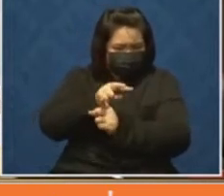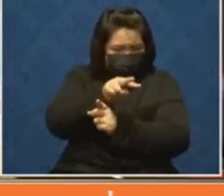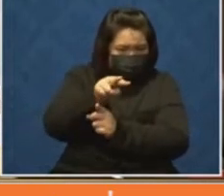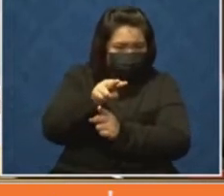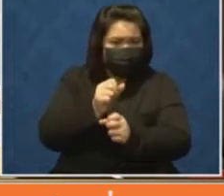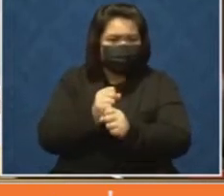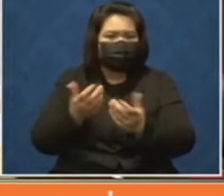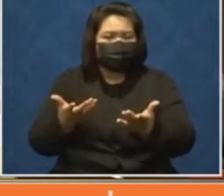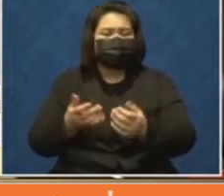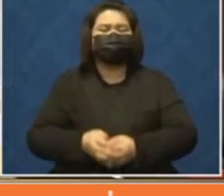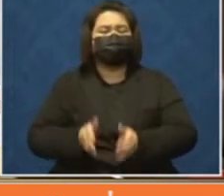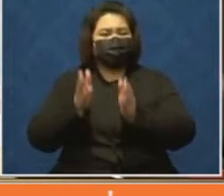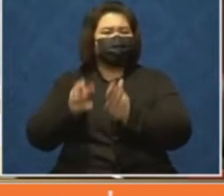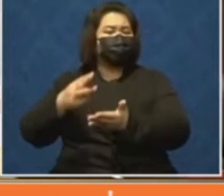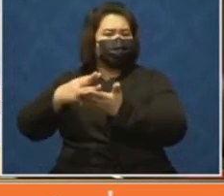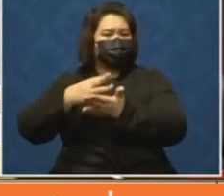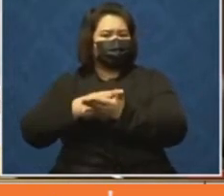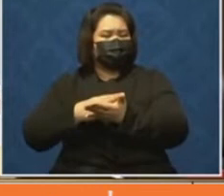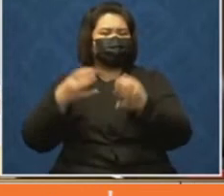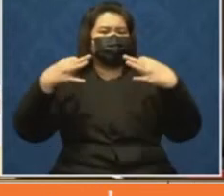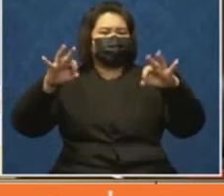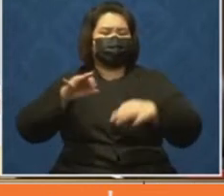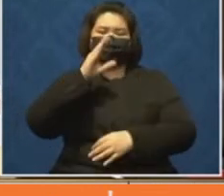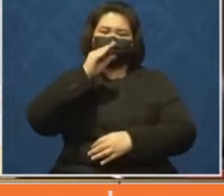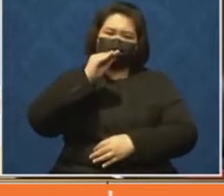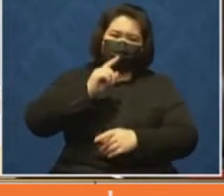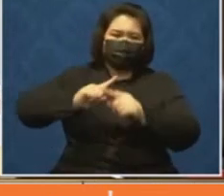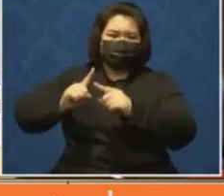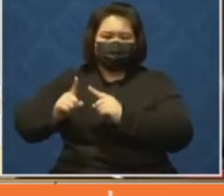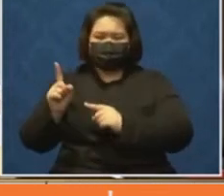ทำหนาที่ใการสืบสวนเรื่องราวอย่างจงไปจงมา